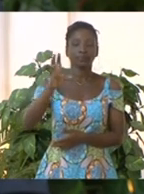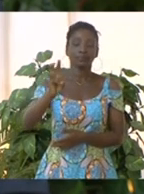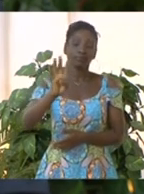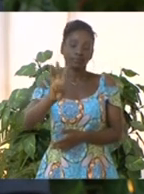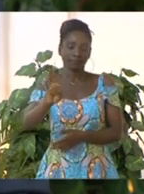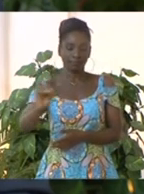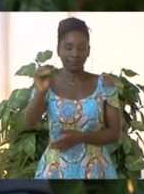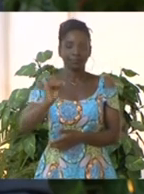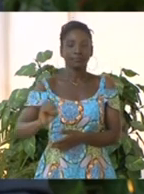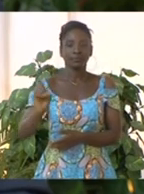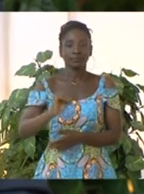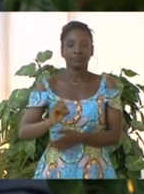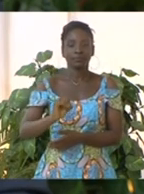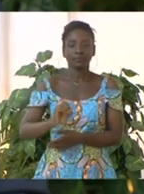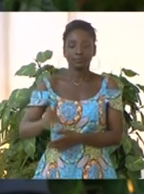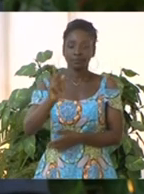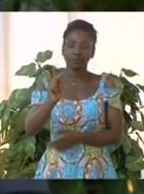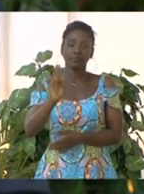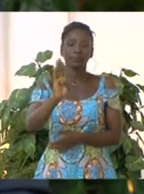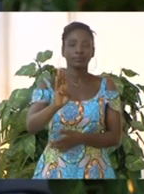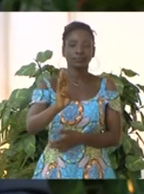0,64%. Kwadio Conan Bertin,